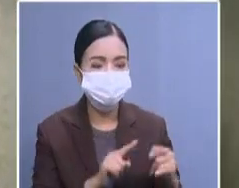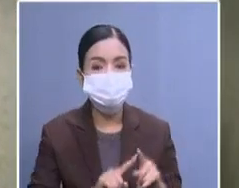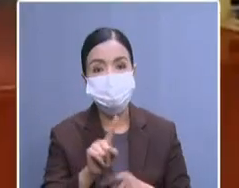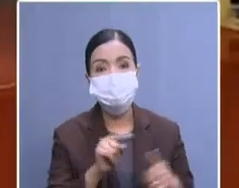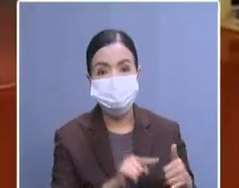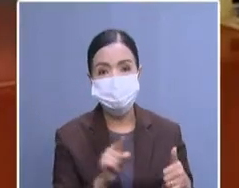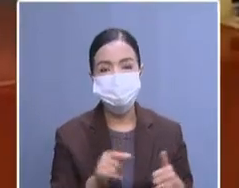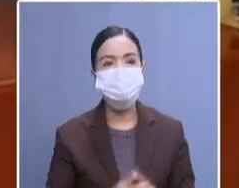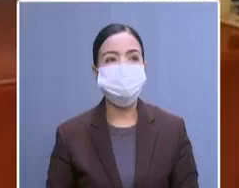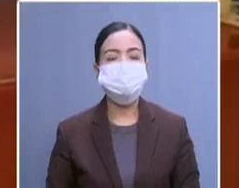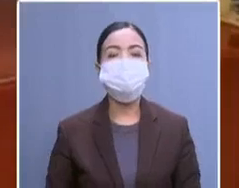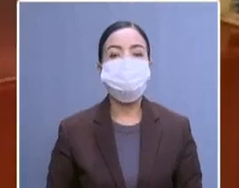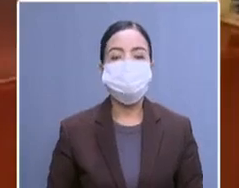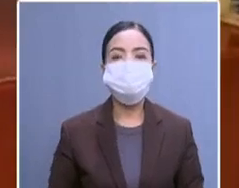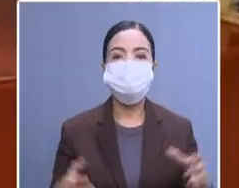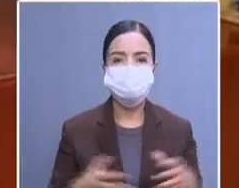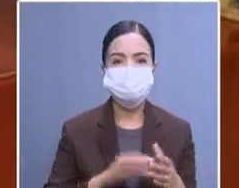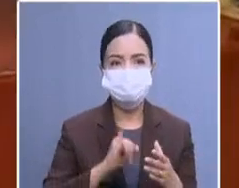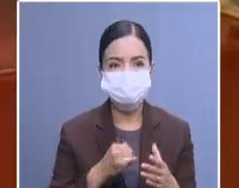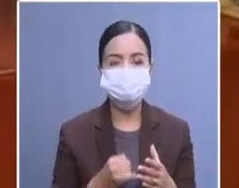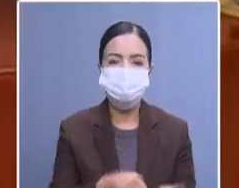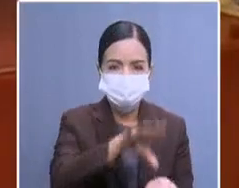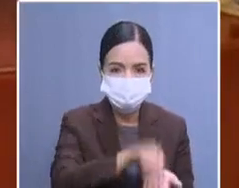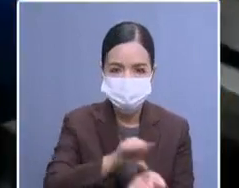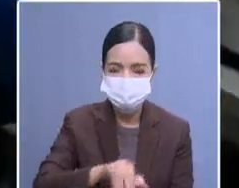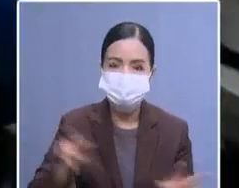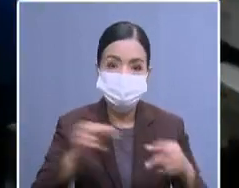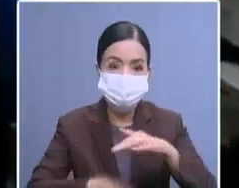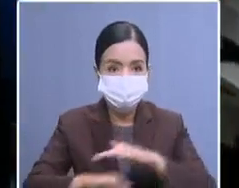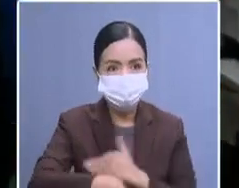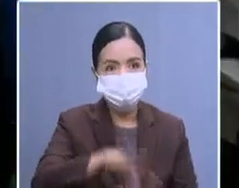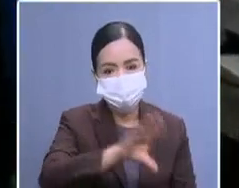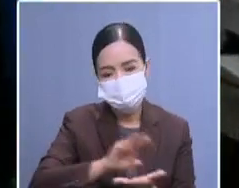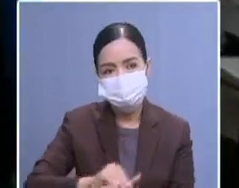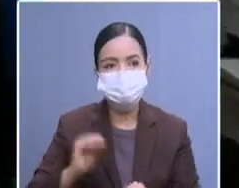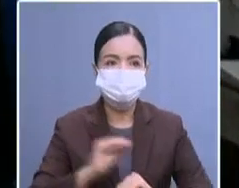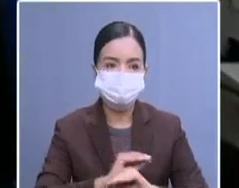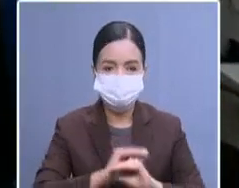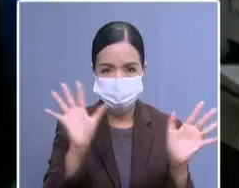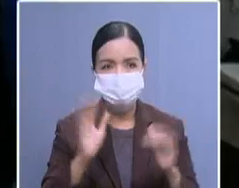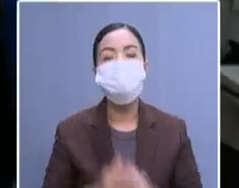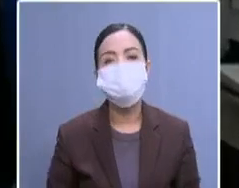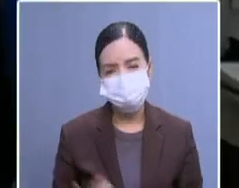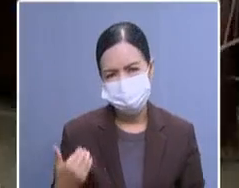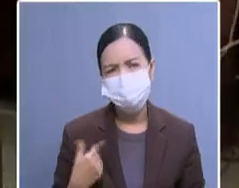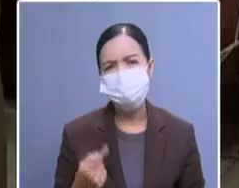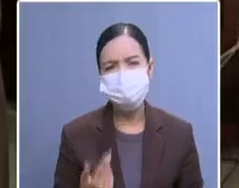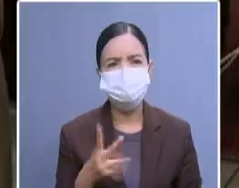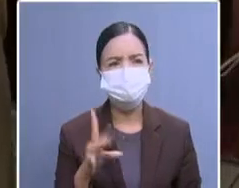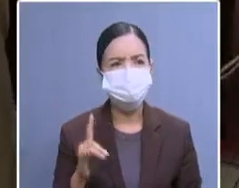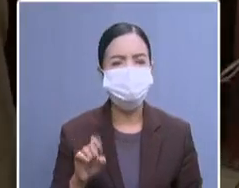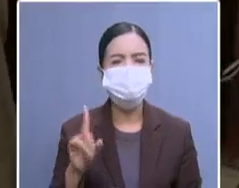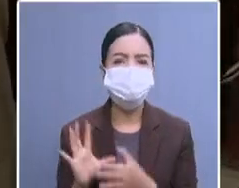ก็สั่งการให้ทีมสืบสวนภูธรจังหวัดเนี่ยเร่งรวบรวมพยานหลักฐานให้มีความชัดเจนมากขึ้นเนื่องจากเป็นคดีที่มีความเชื่อมโย